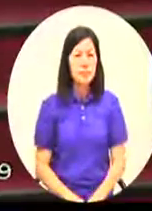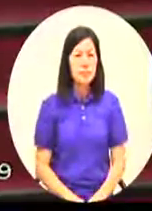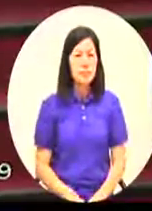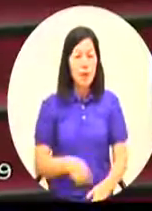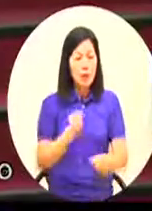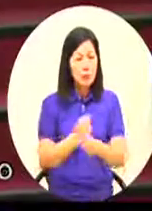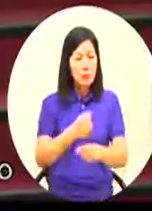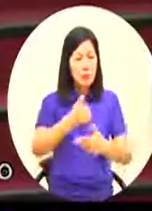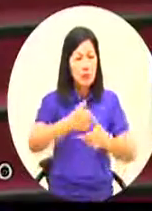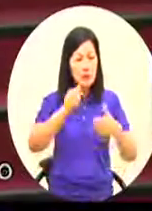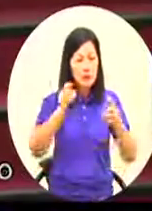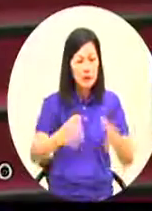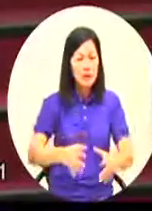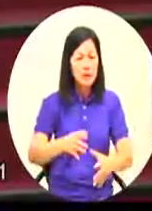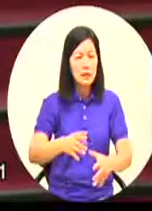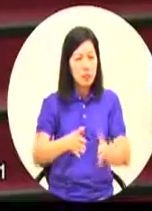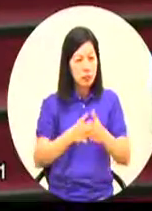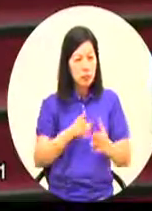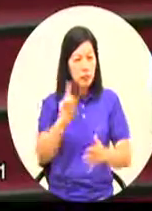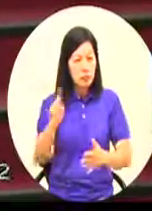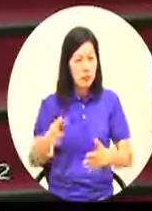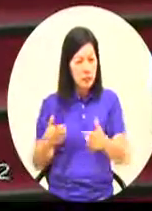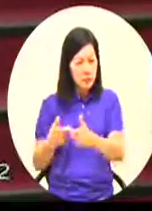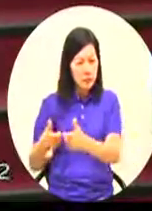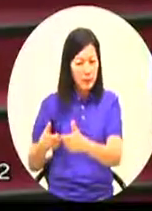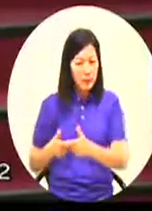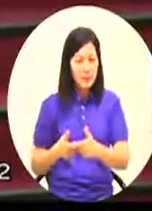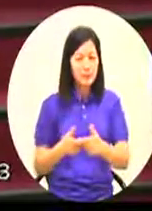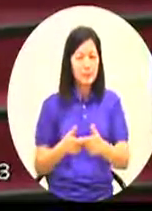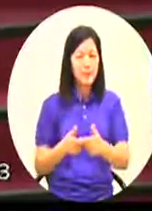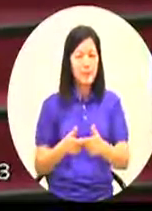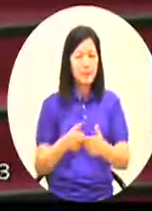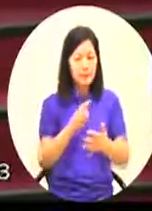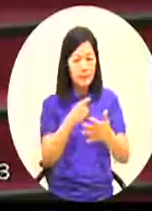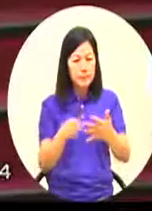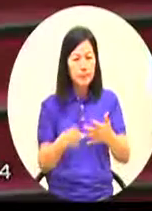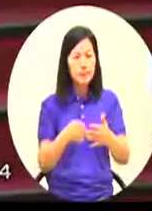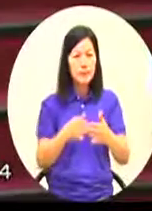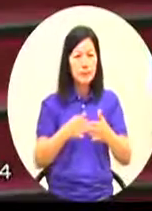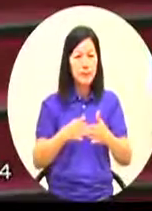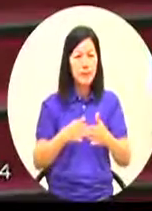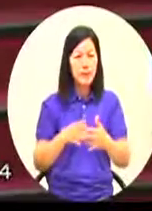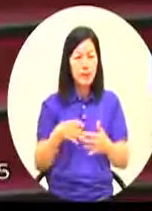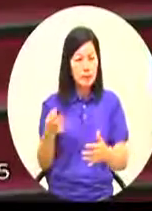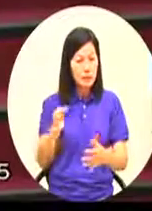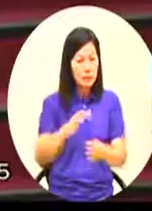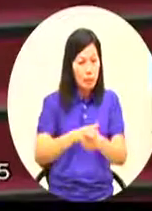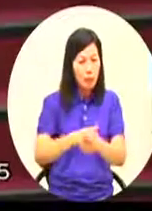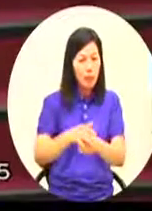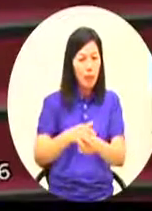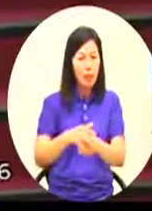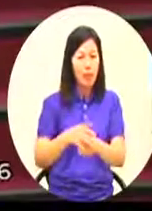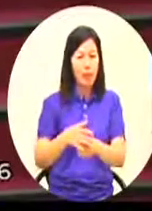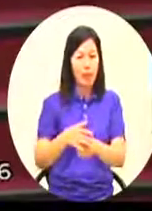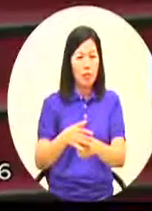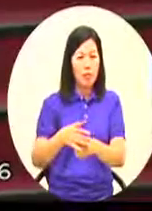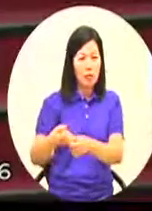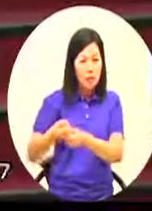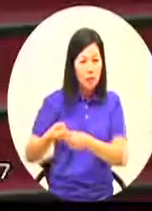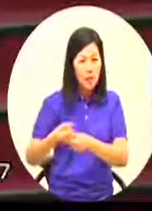么建设的需求。那么争取经费，我们议员也有责任，